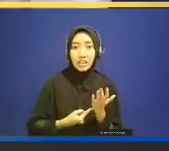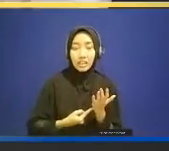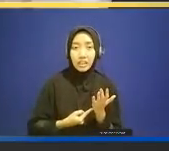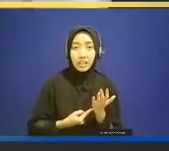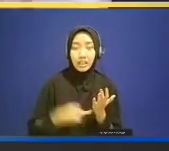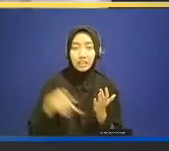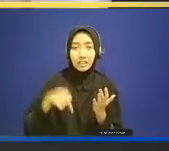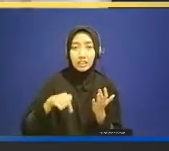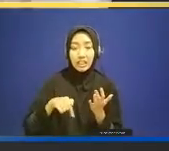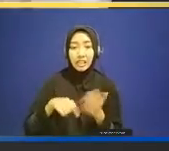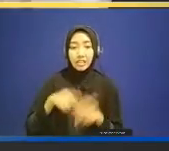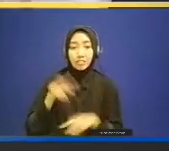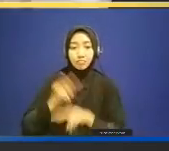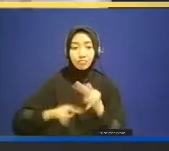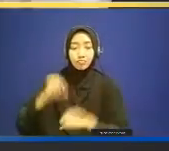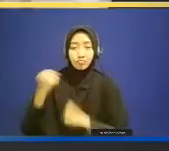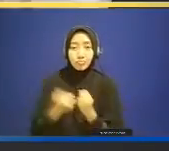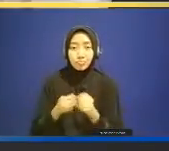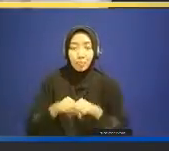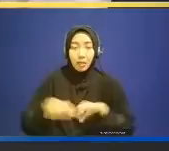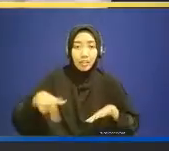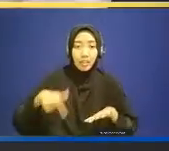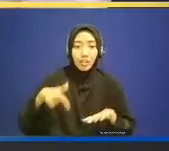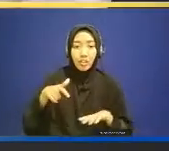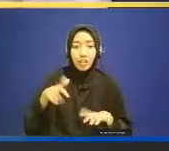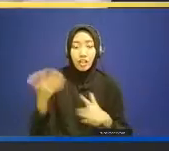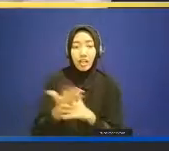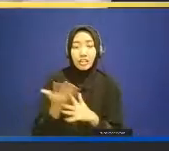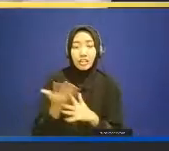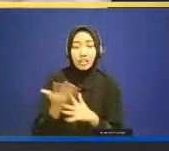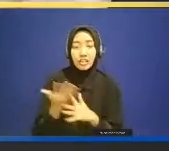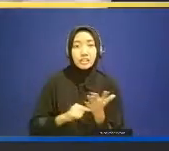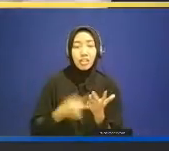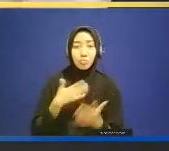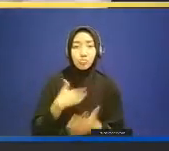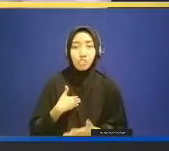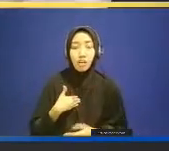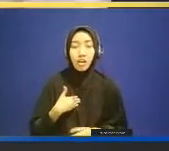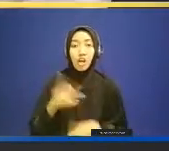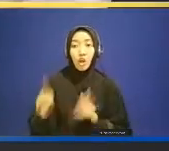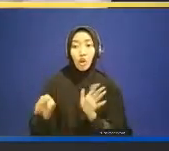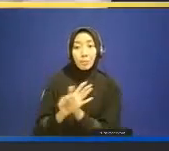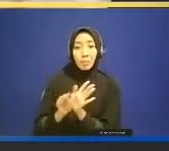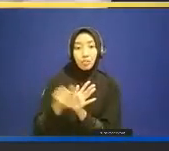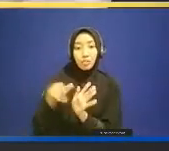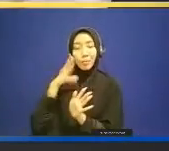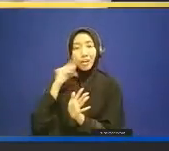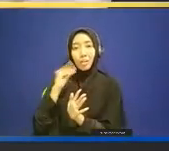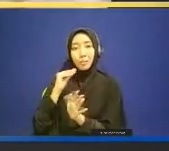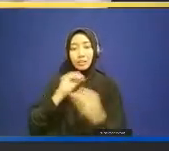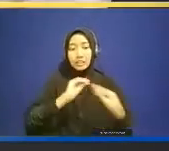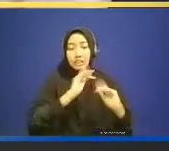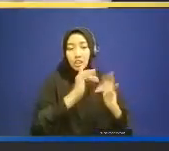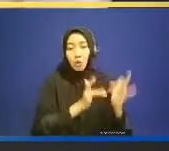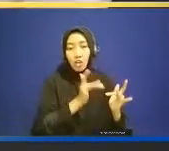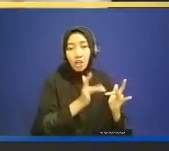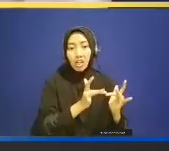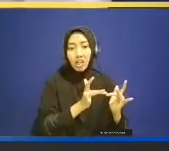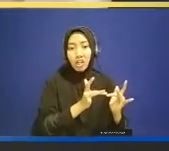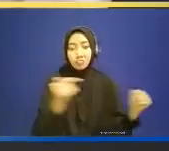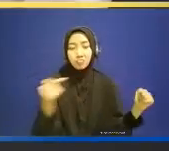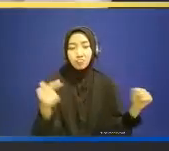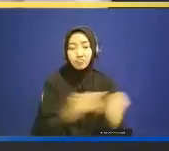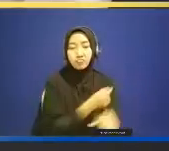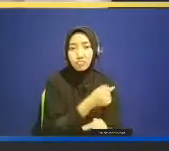karena yang bisa service di dalam pandemi itu adalah yang punya akses digital dan kalau di Papua Saya punya pengalaman ngajar online ke Papua nggak